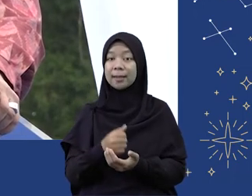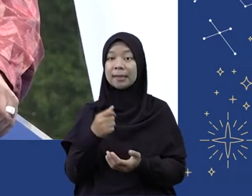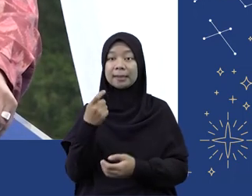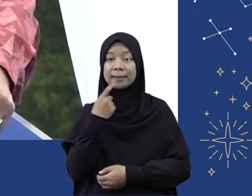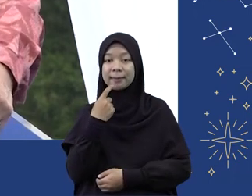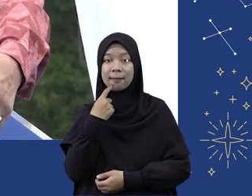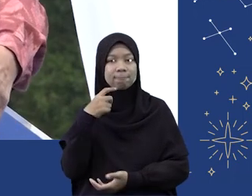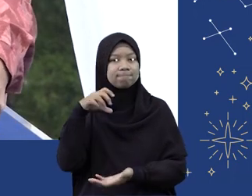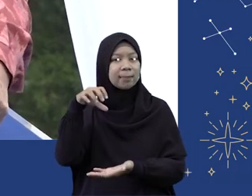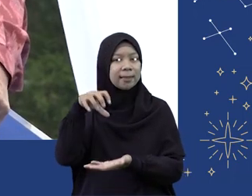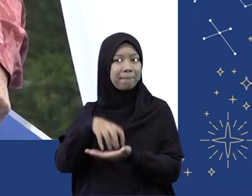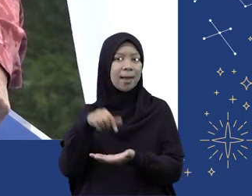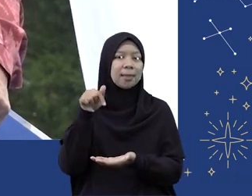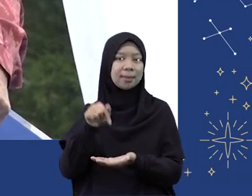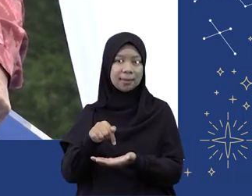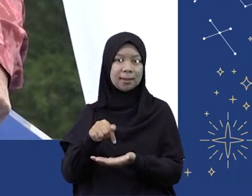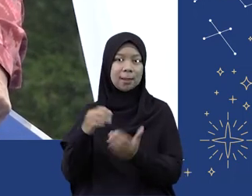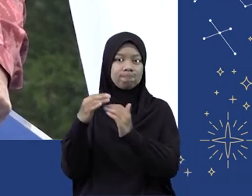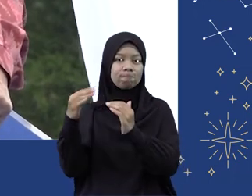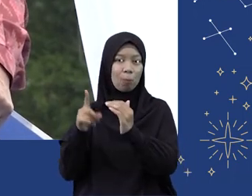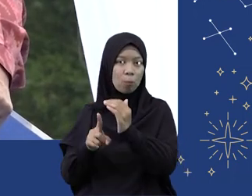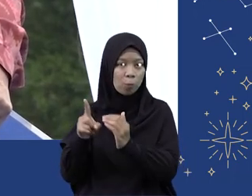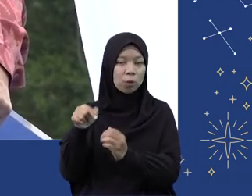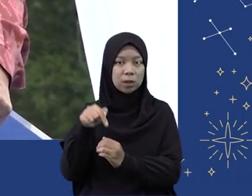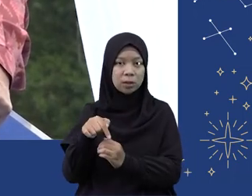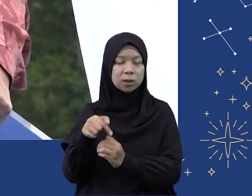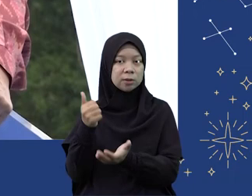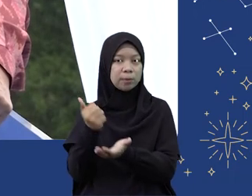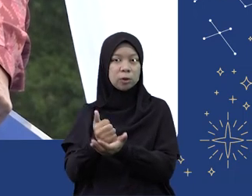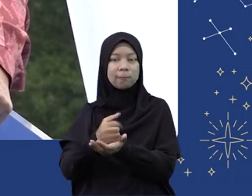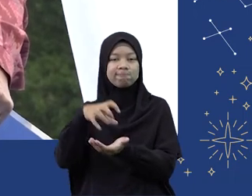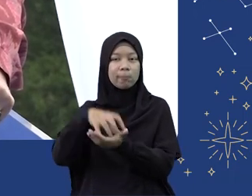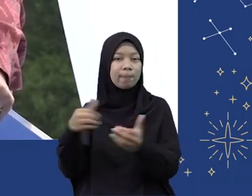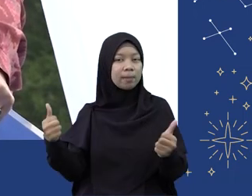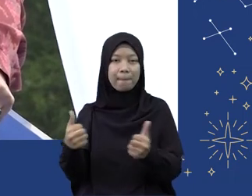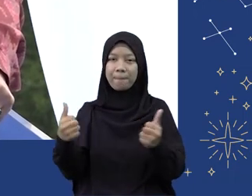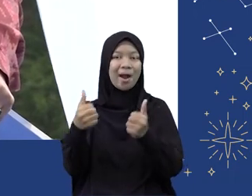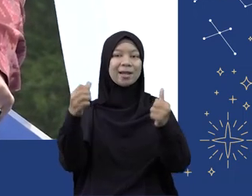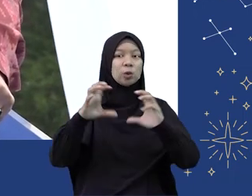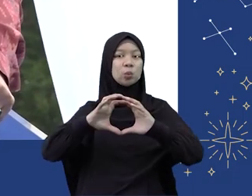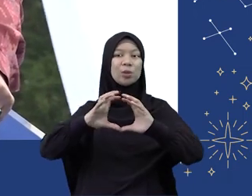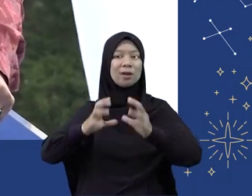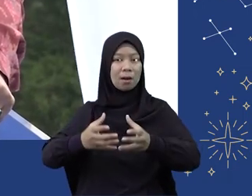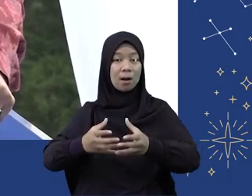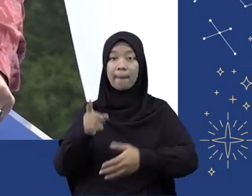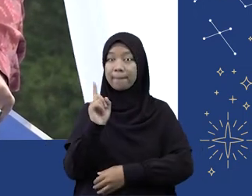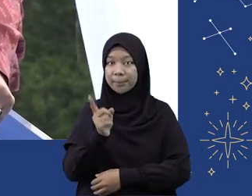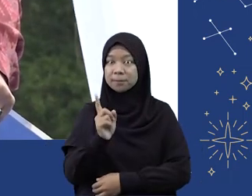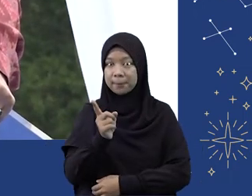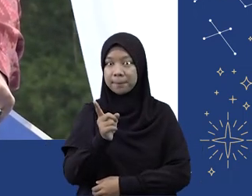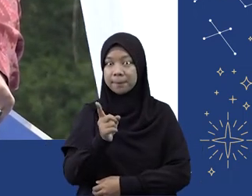puasa ini adalah lokasi yang terbaik di dunia karena apa